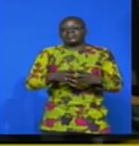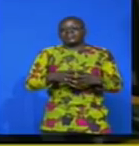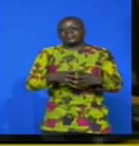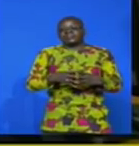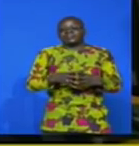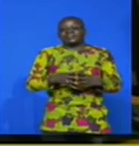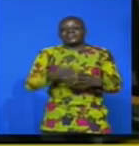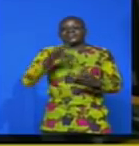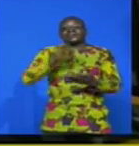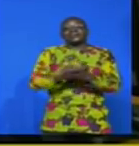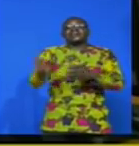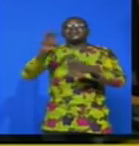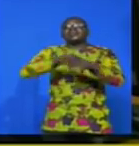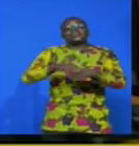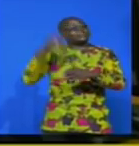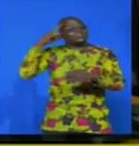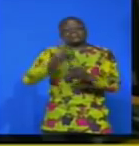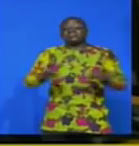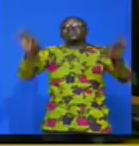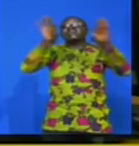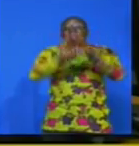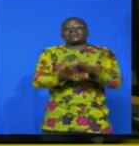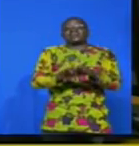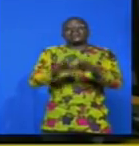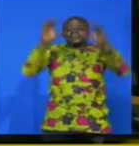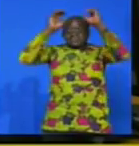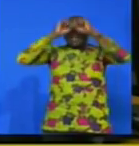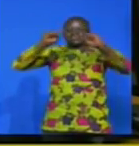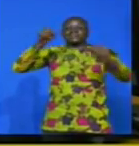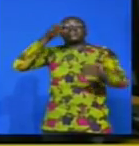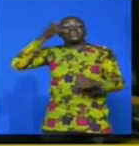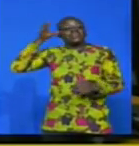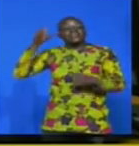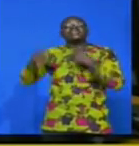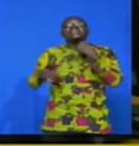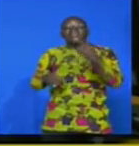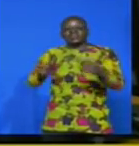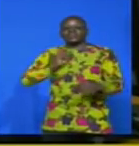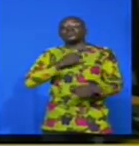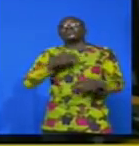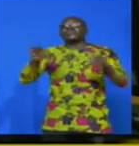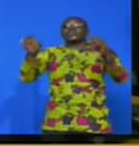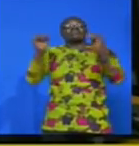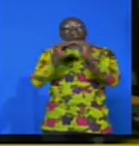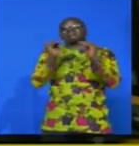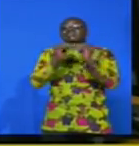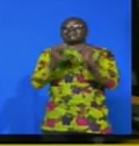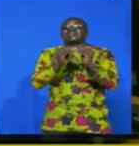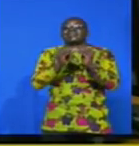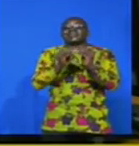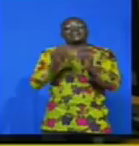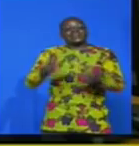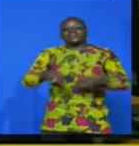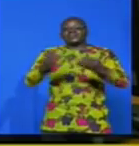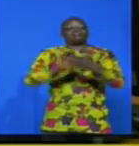Ce qui m'a le plus impressionné dans l'article, c'est le président chinois qui dit que nous sommes égaux, rwandais et chinois. Cela me donne confiance